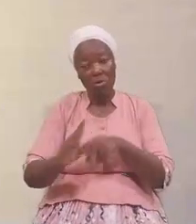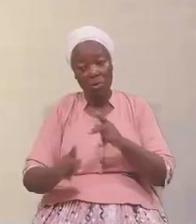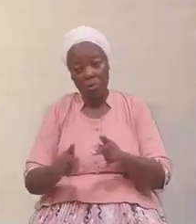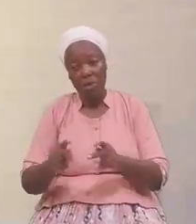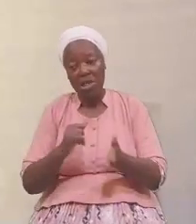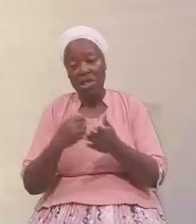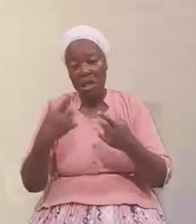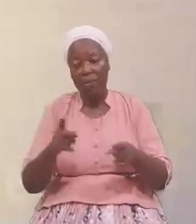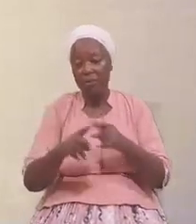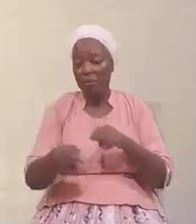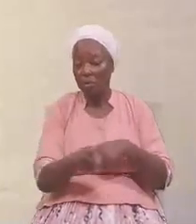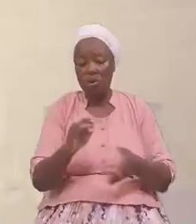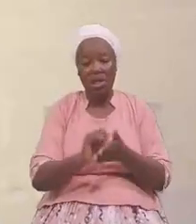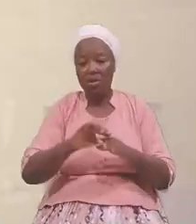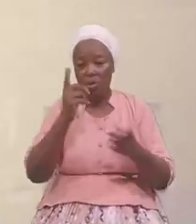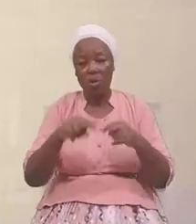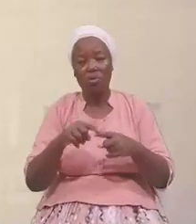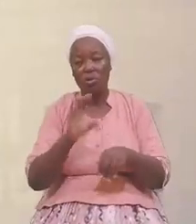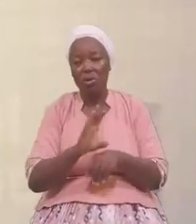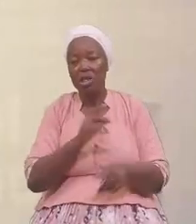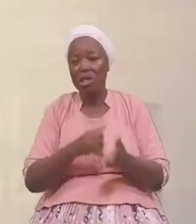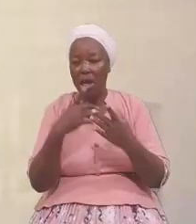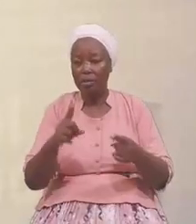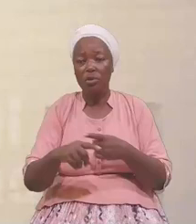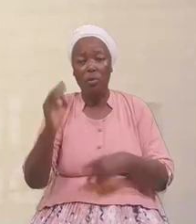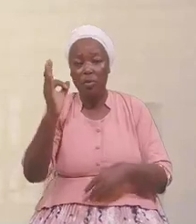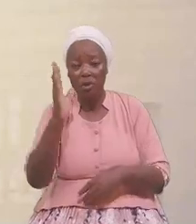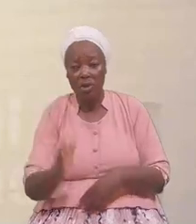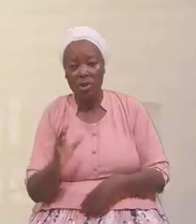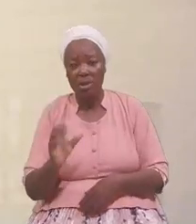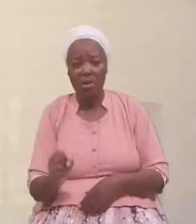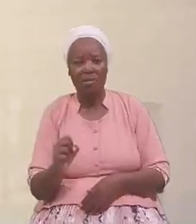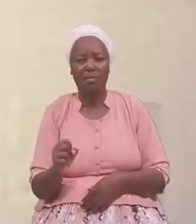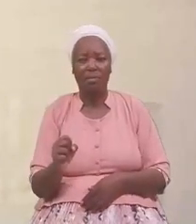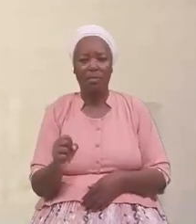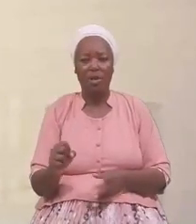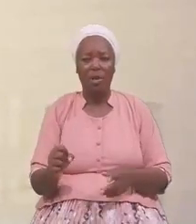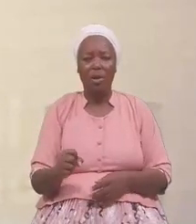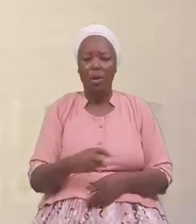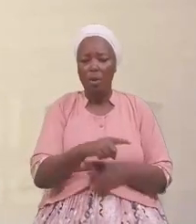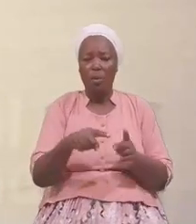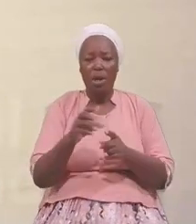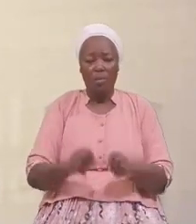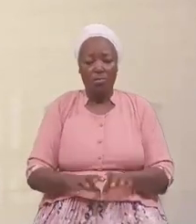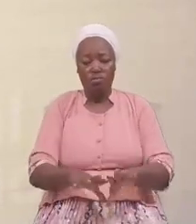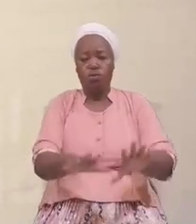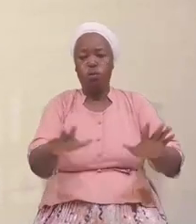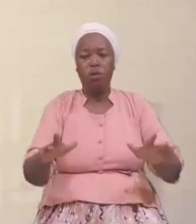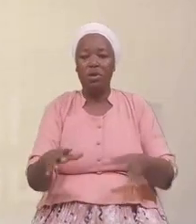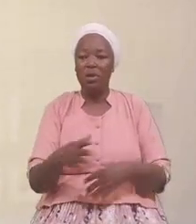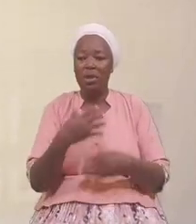vont aux injustes. Cela arrive aux prédicateurs. Quand la foule vous fait